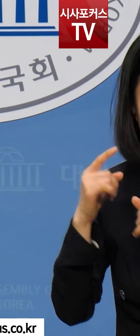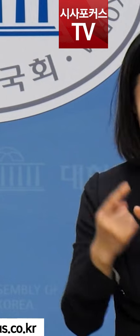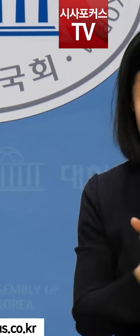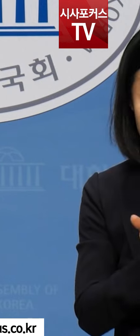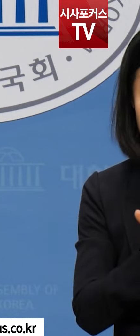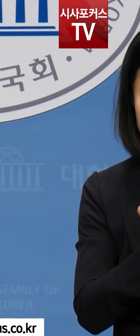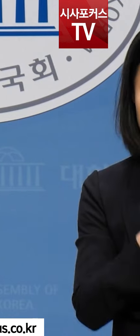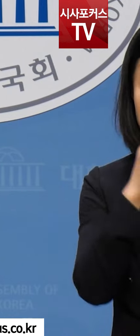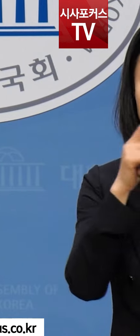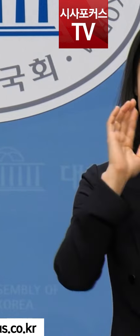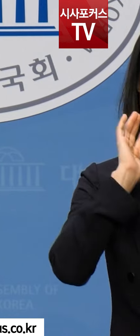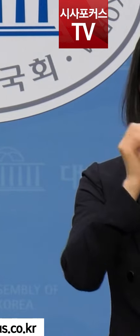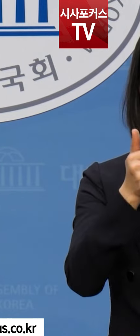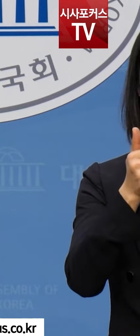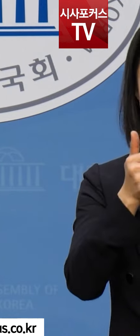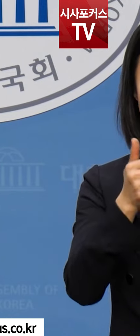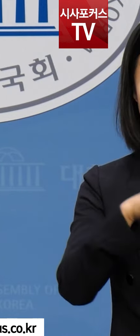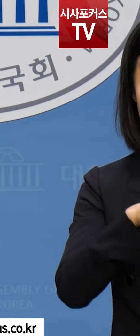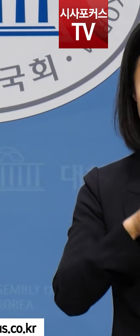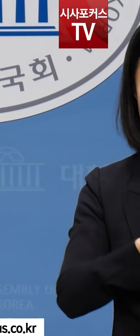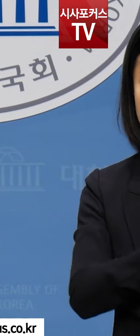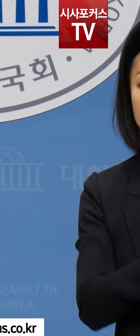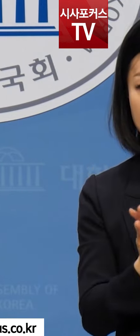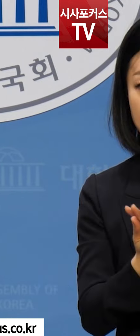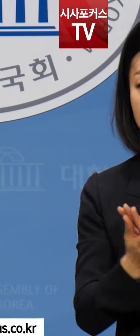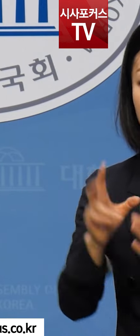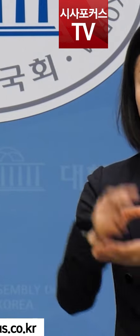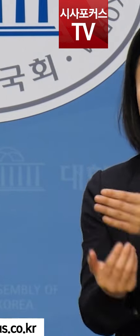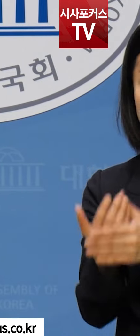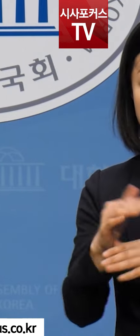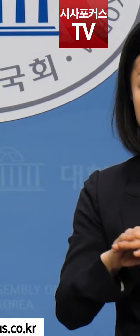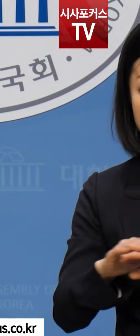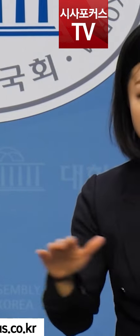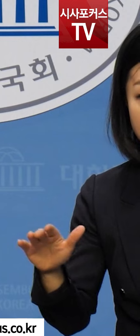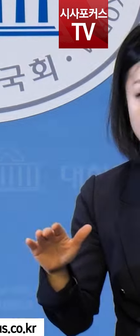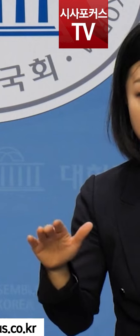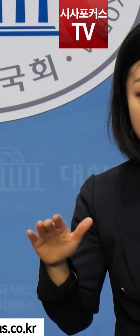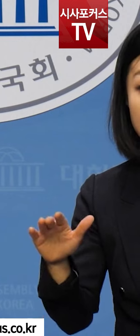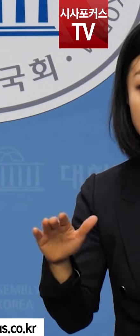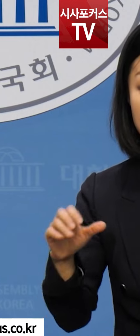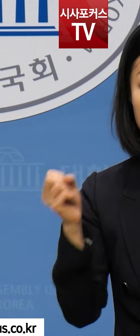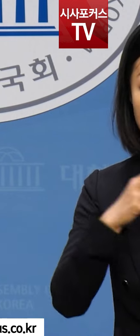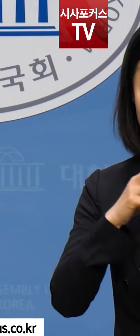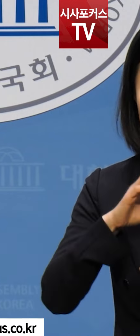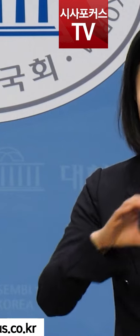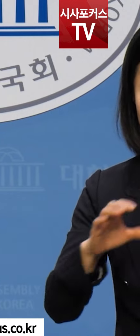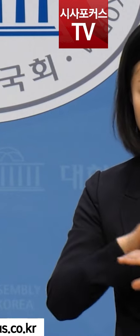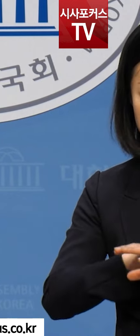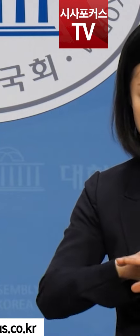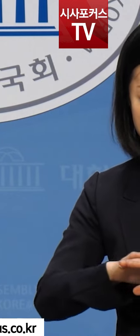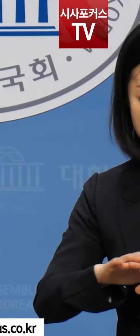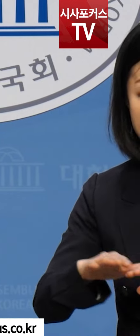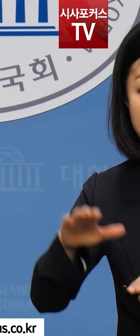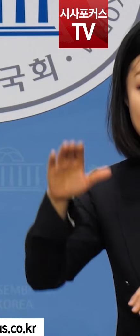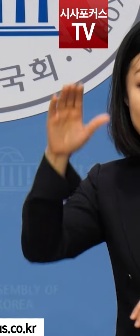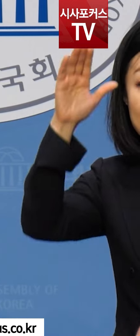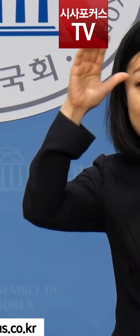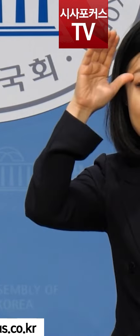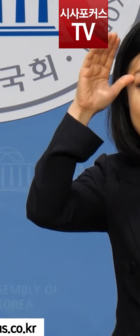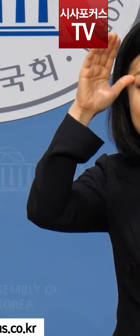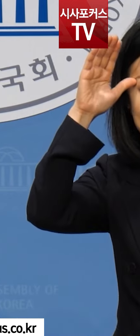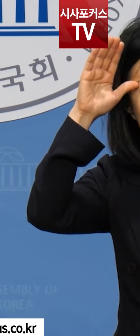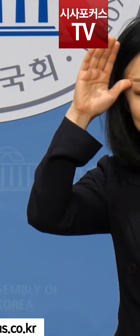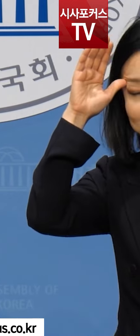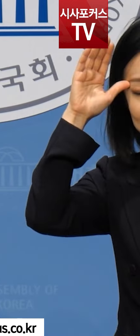태도 변화를 통해 의료 대란을 막고 대화의 물꼬를 틀지 않을까 내심 기대했으나